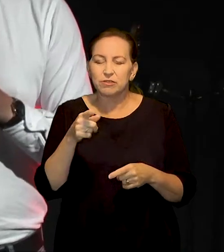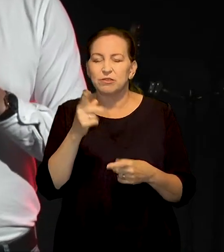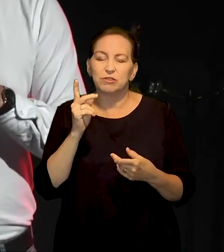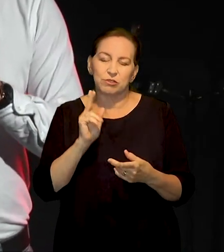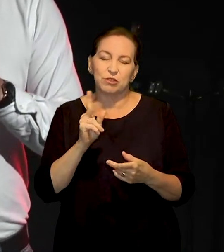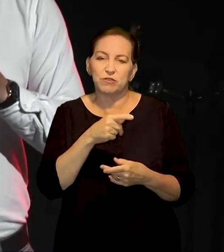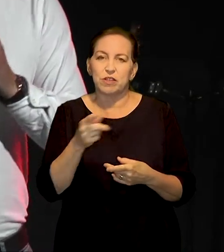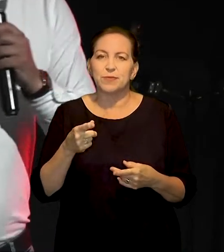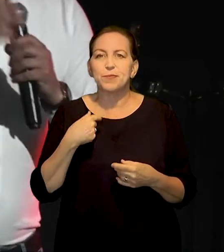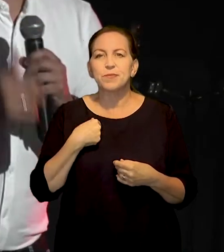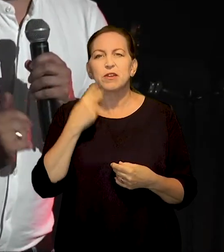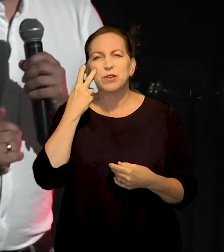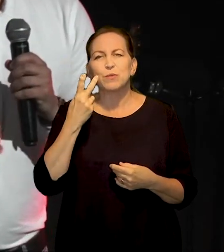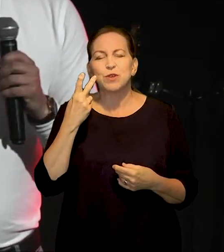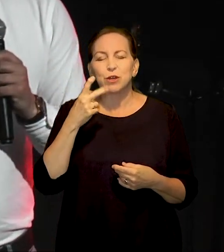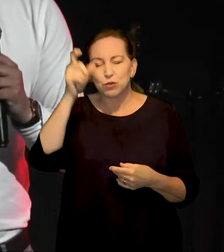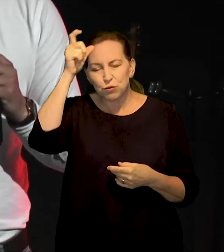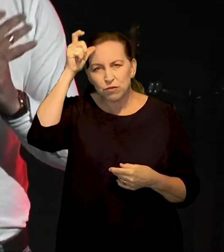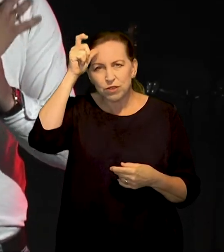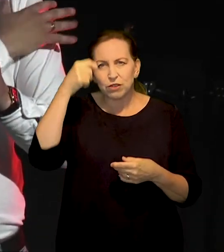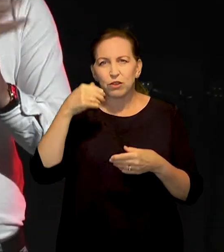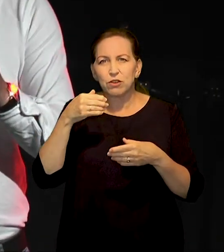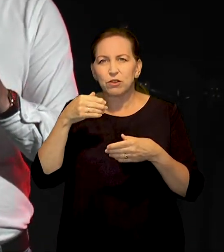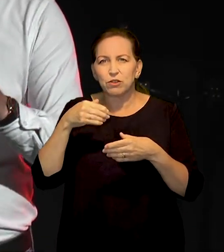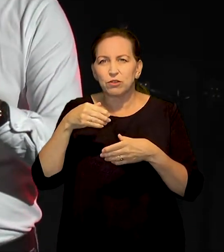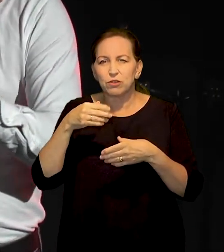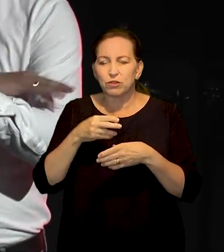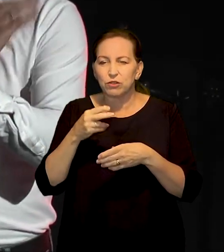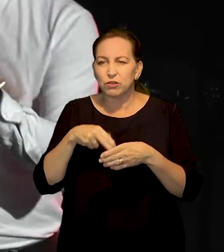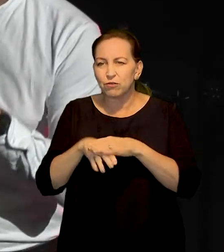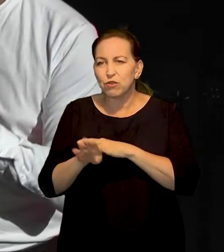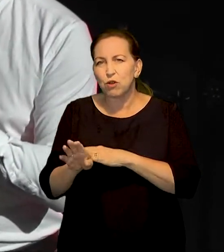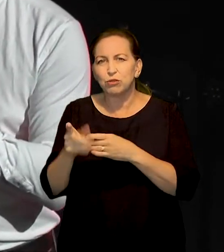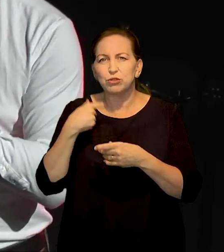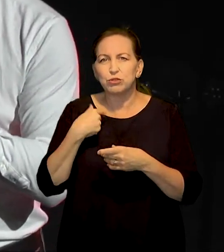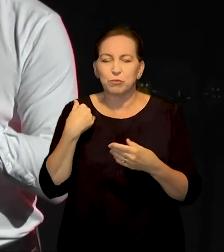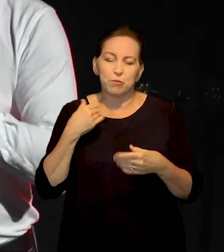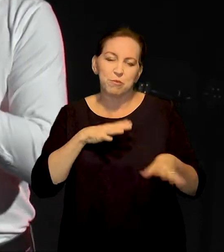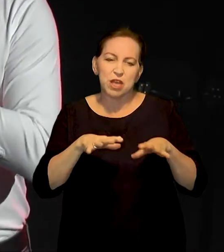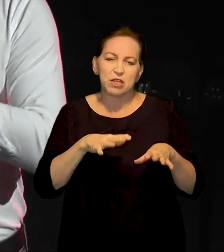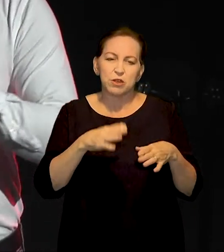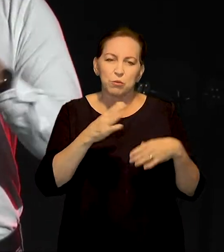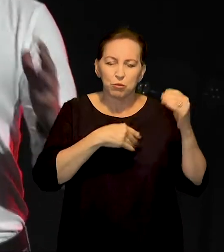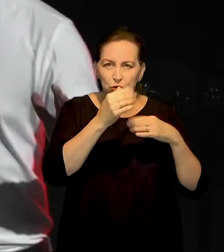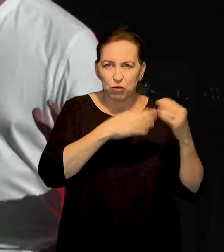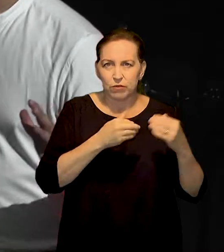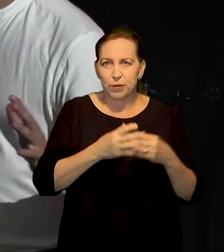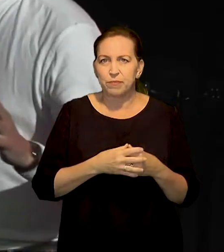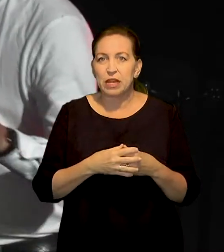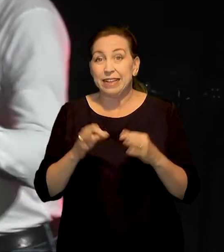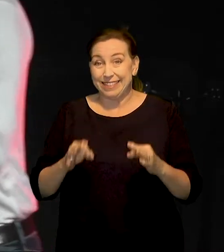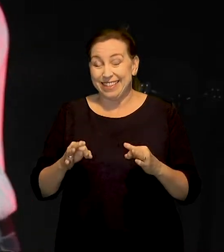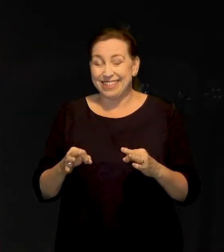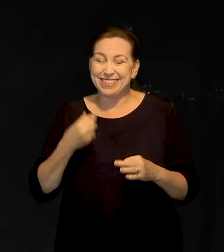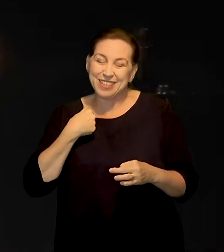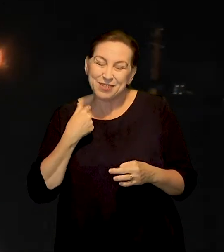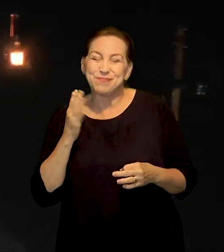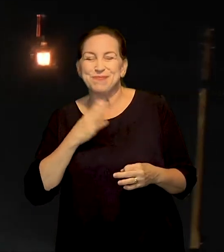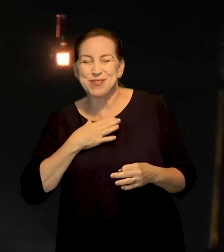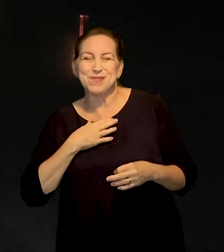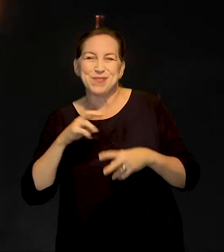który jakby wyszedł z budowy. Był cały w kurzu i zaczął się otrzepywać. Teraz jestem w trakcie remontu,